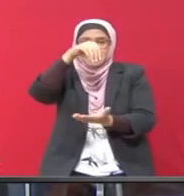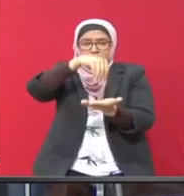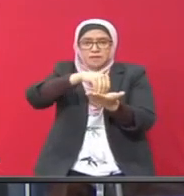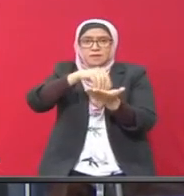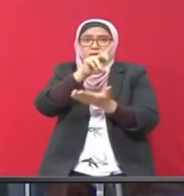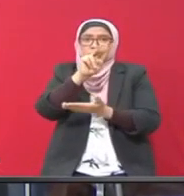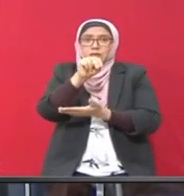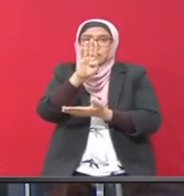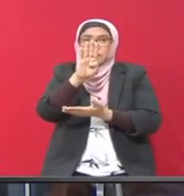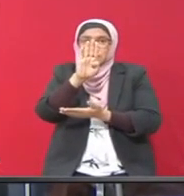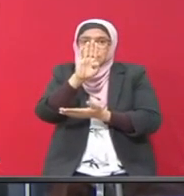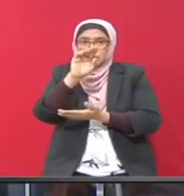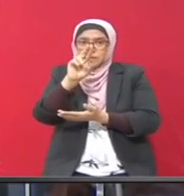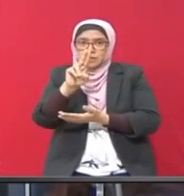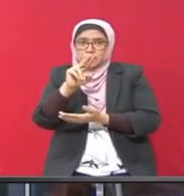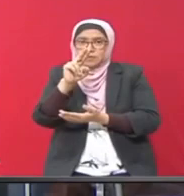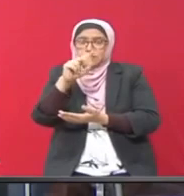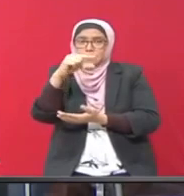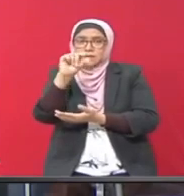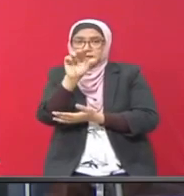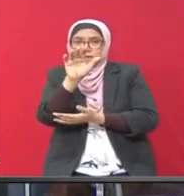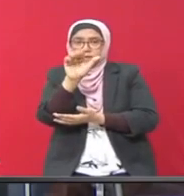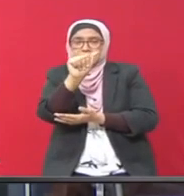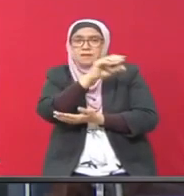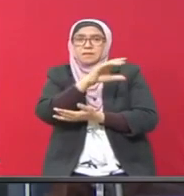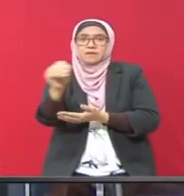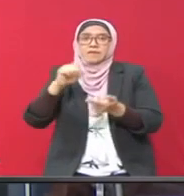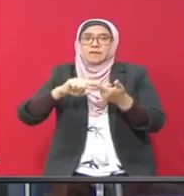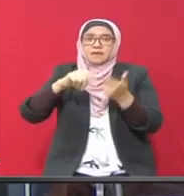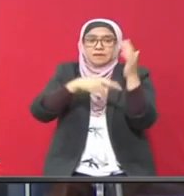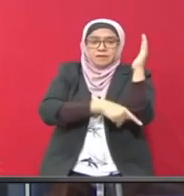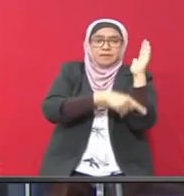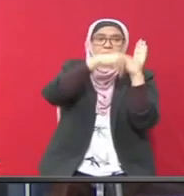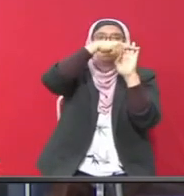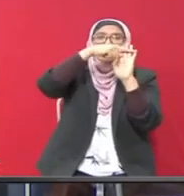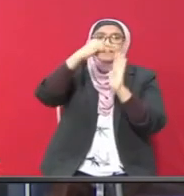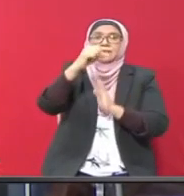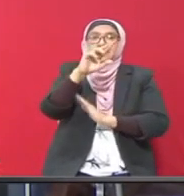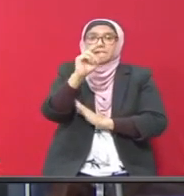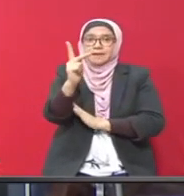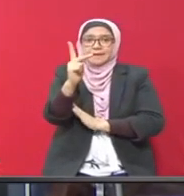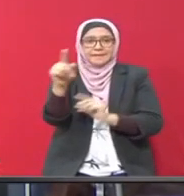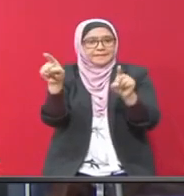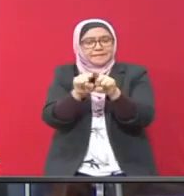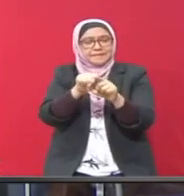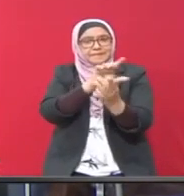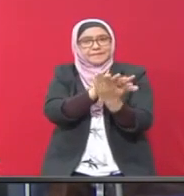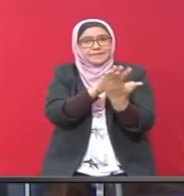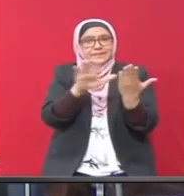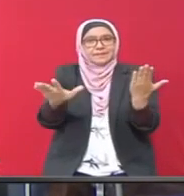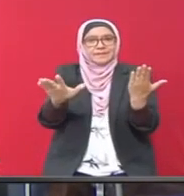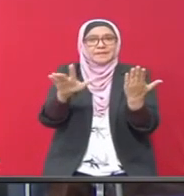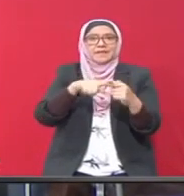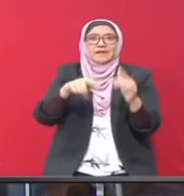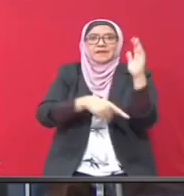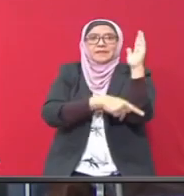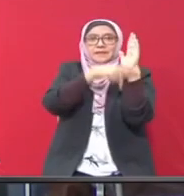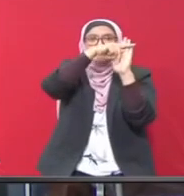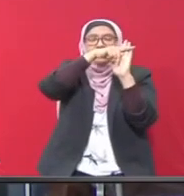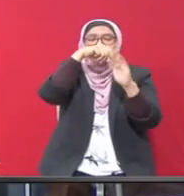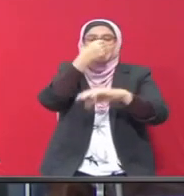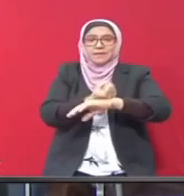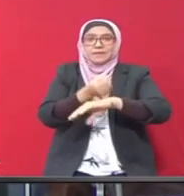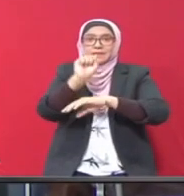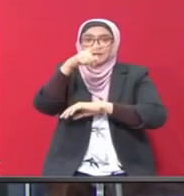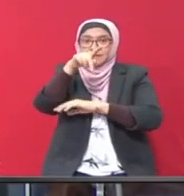dan parlemen grade seperti di parlemen batusapi Nyatakan rasional Jika